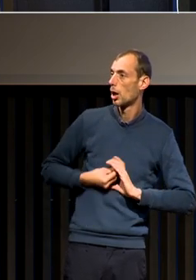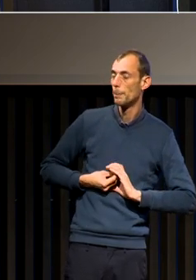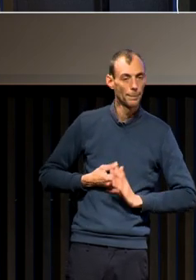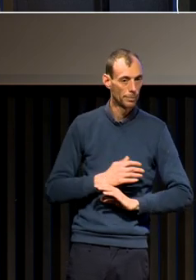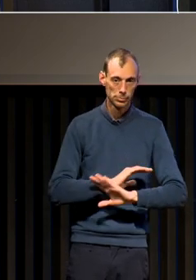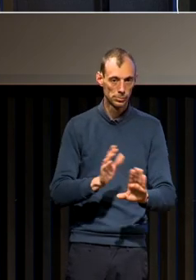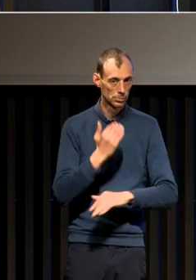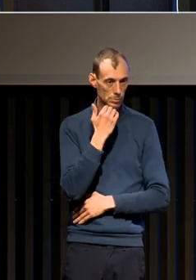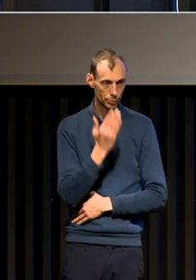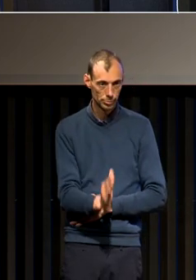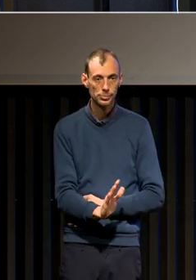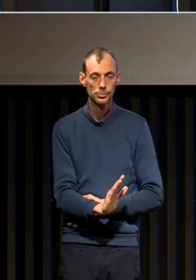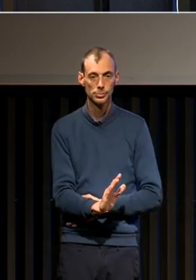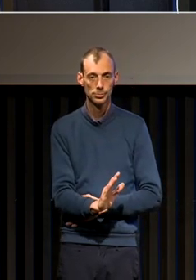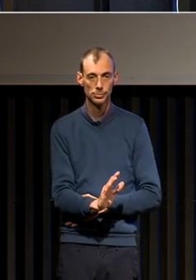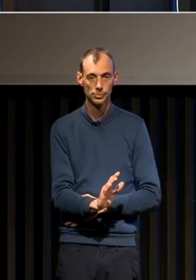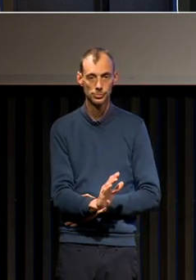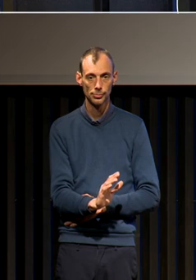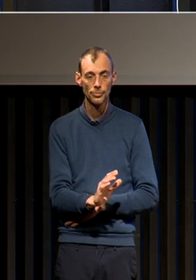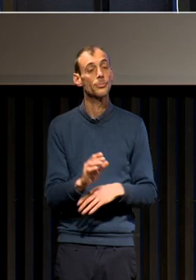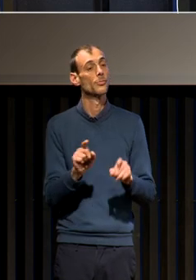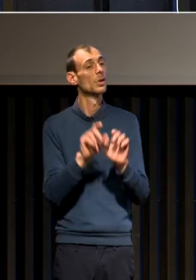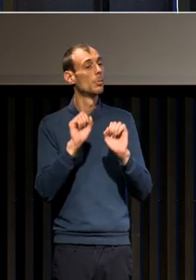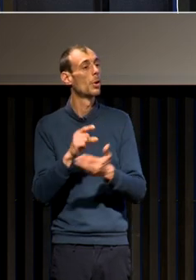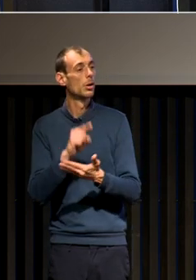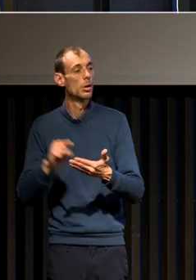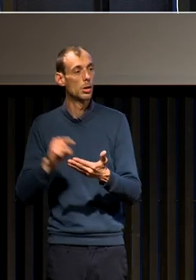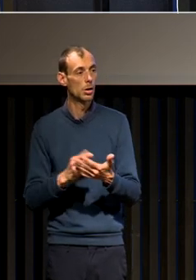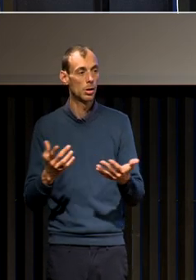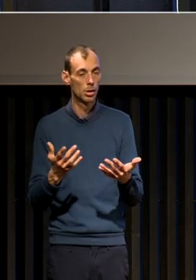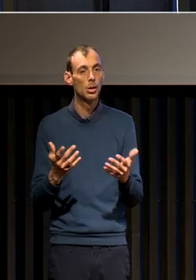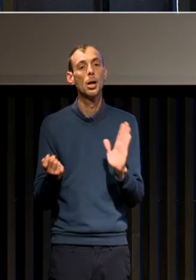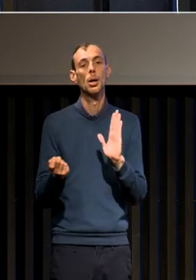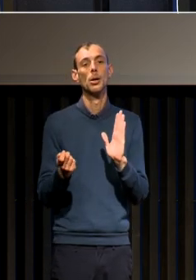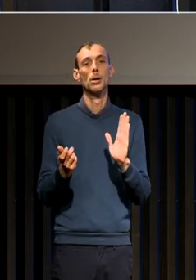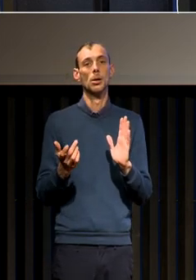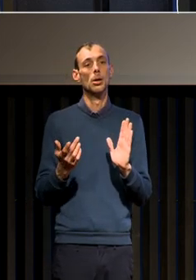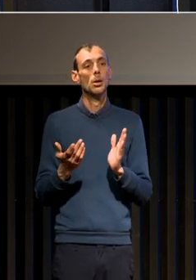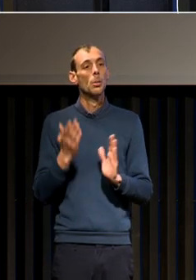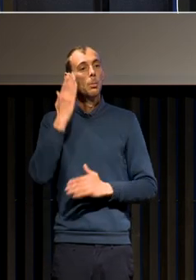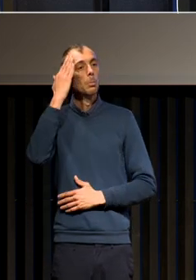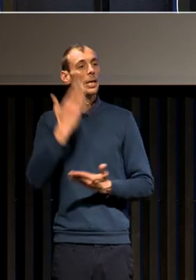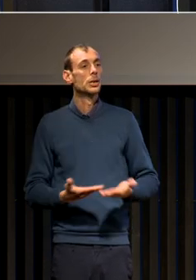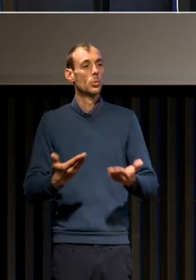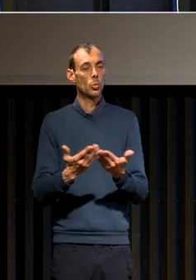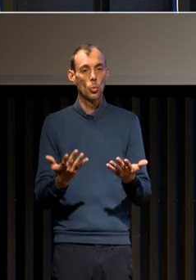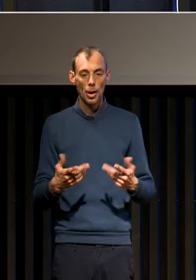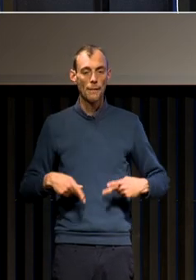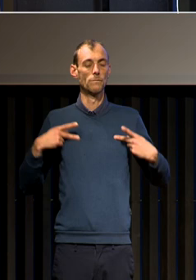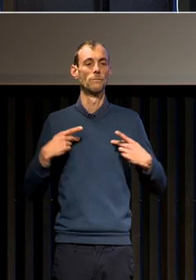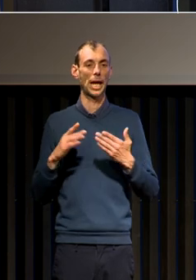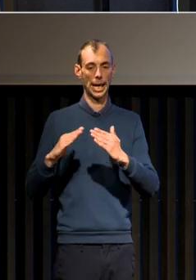Fait obstacle à l'AMP, la cessation de la communauté de vie. Tout ceci pour dire que nous